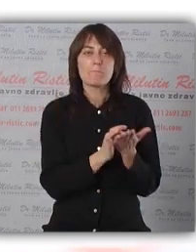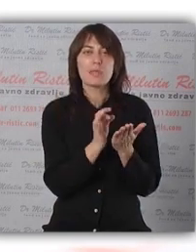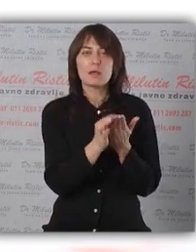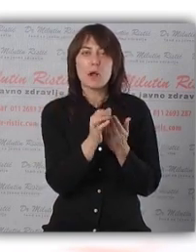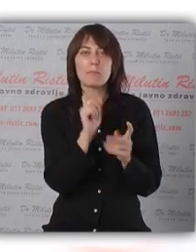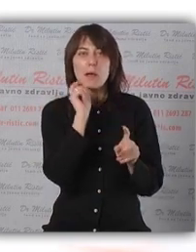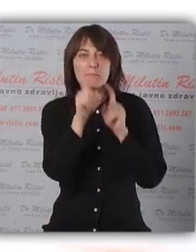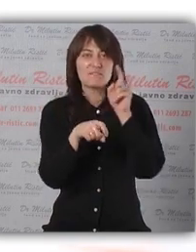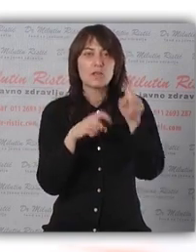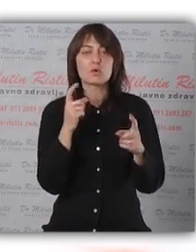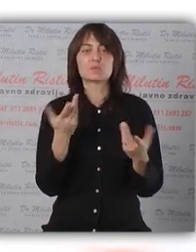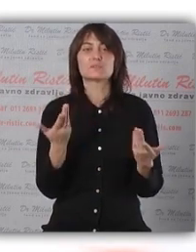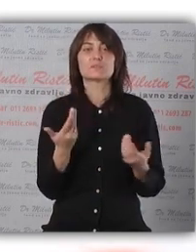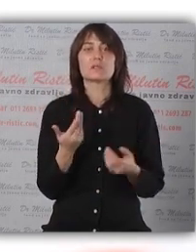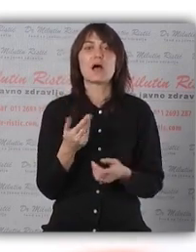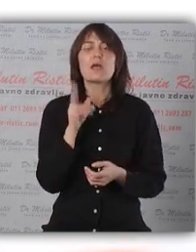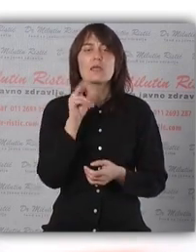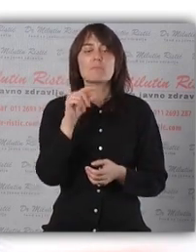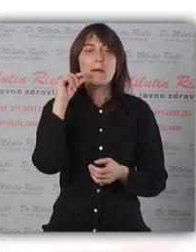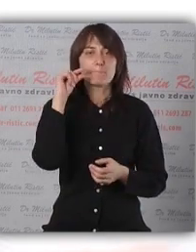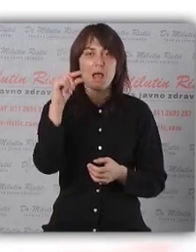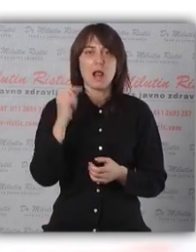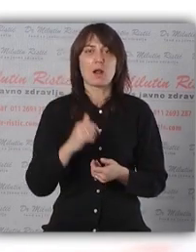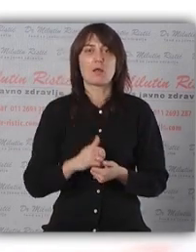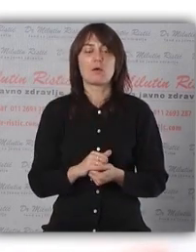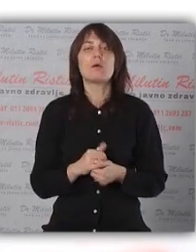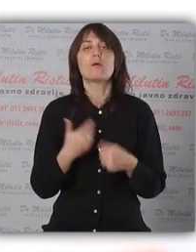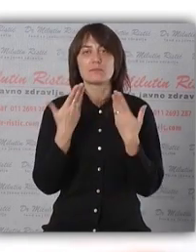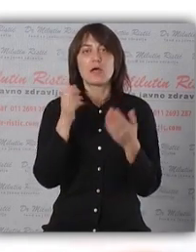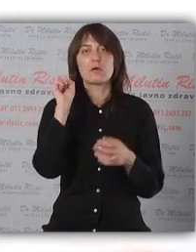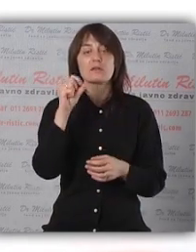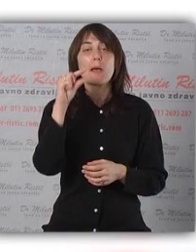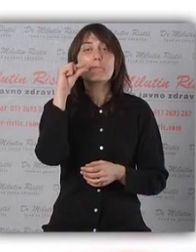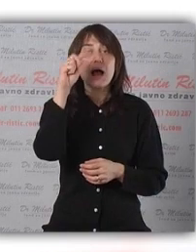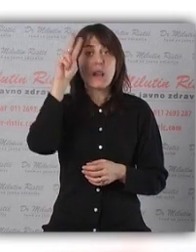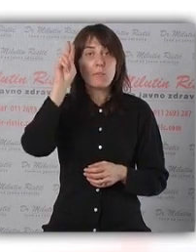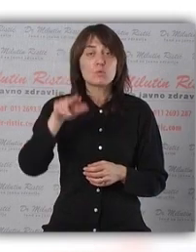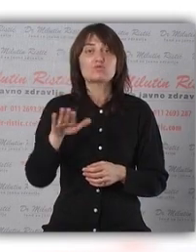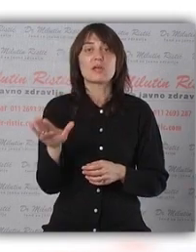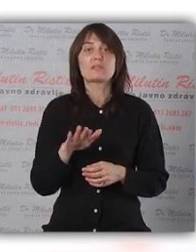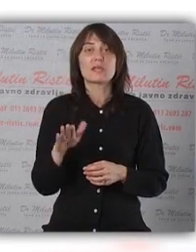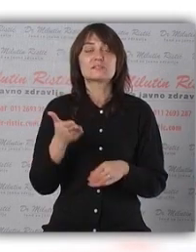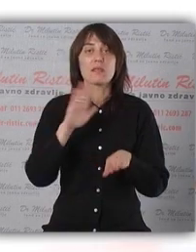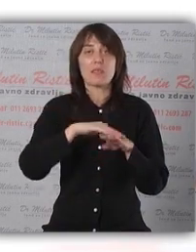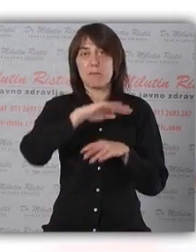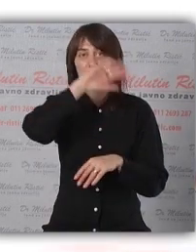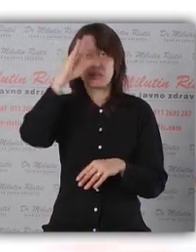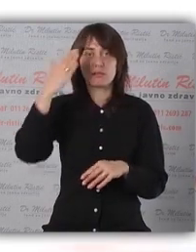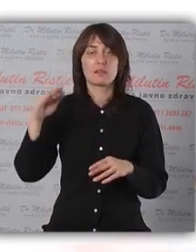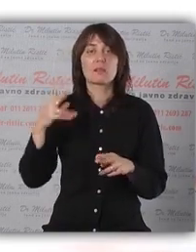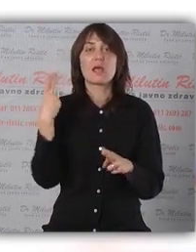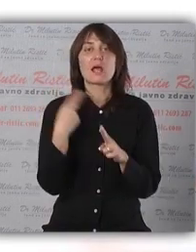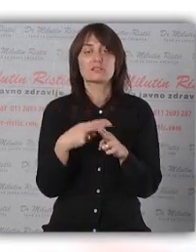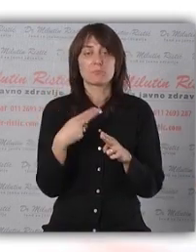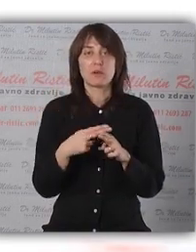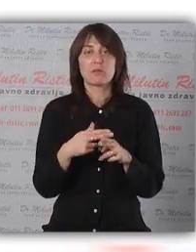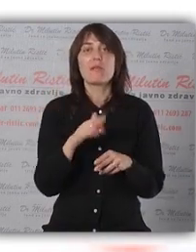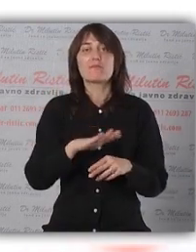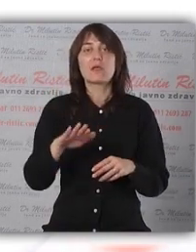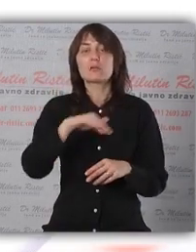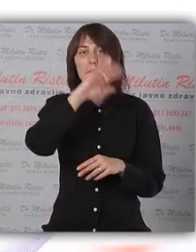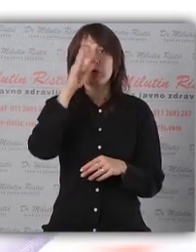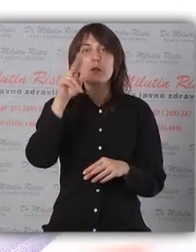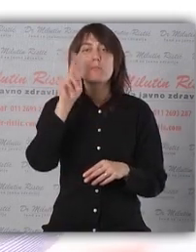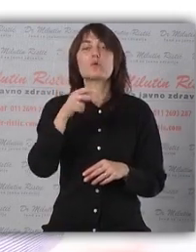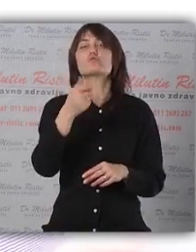planinama nema mikroba, bakterije i virusa, ili ih ima vrlo malo, tako da je mala mogućnost da se dete na planini